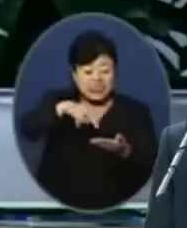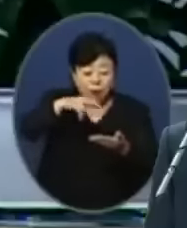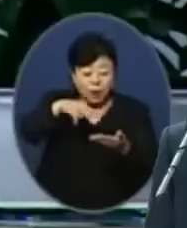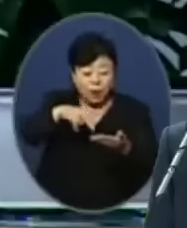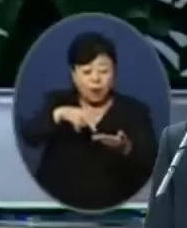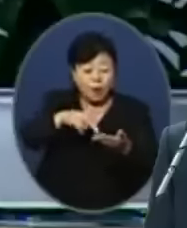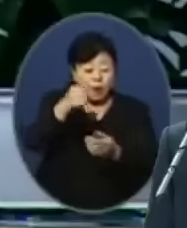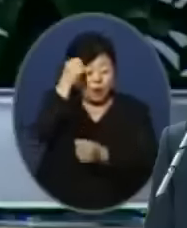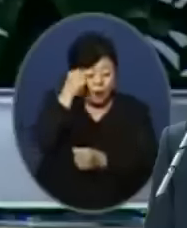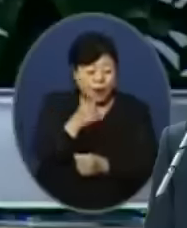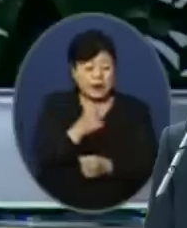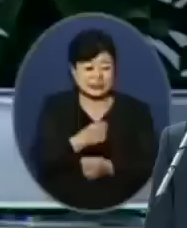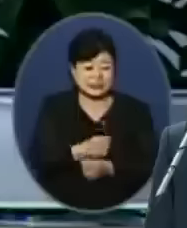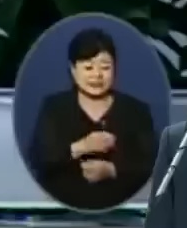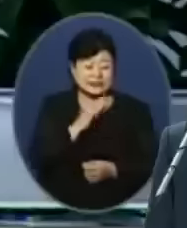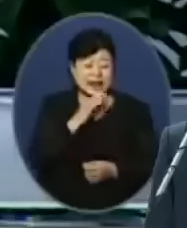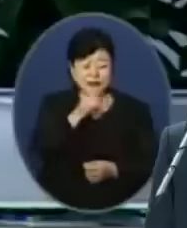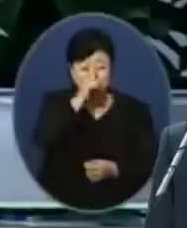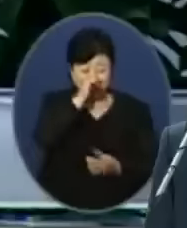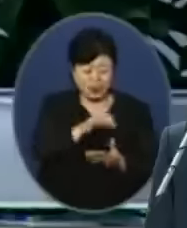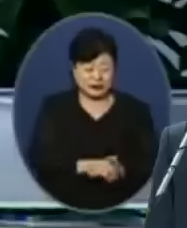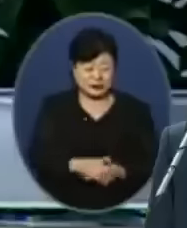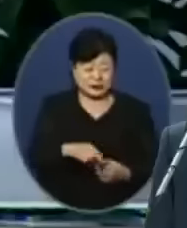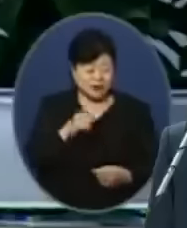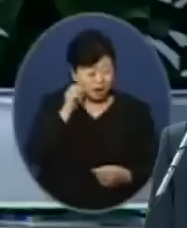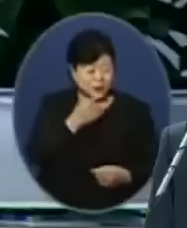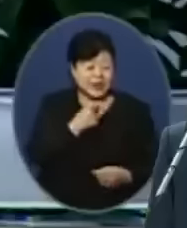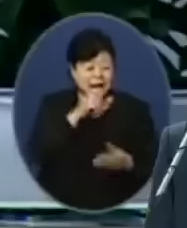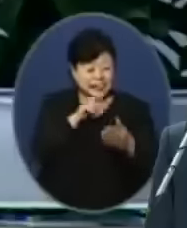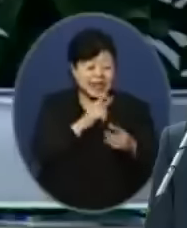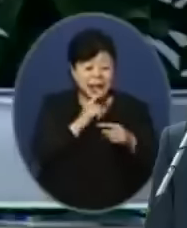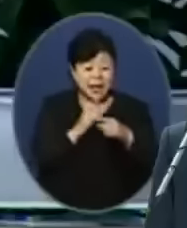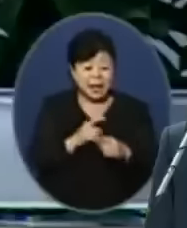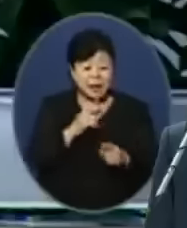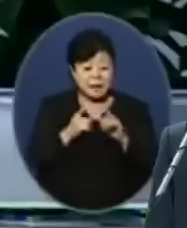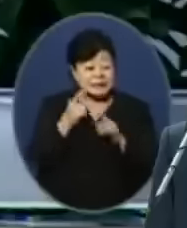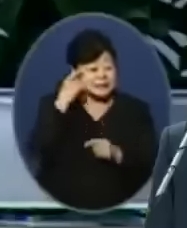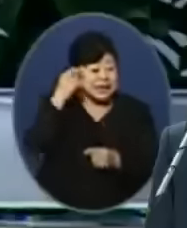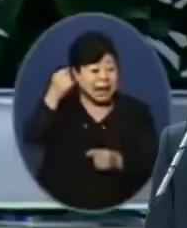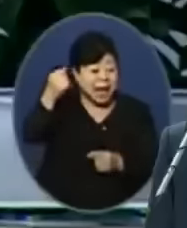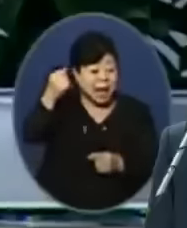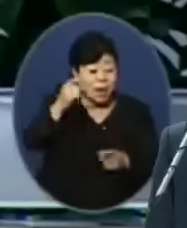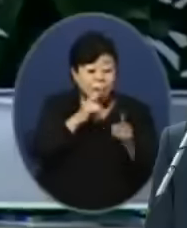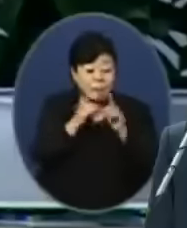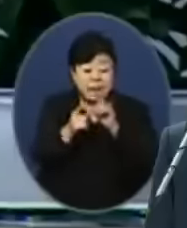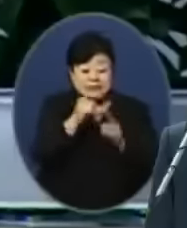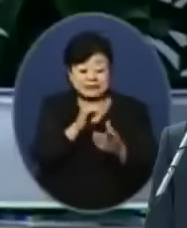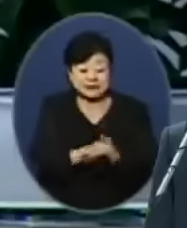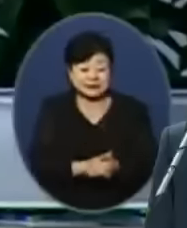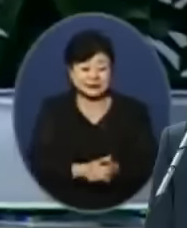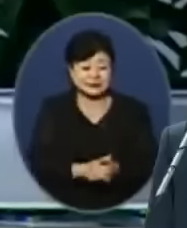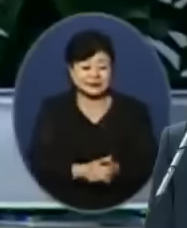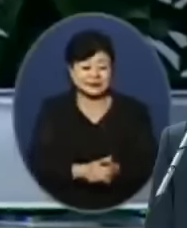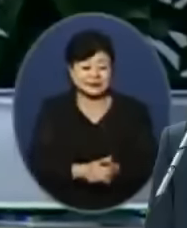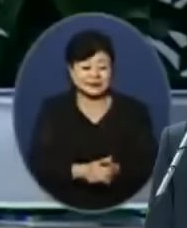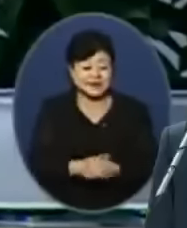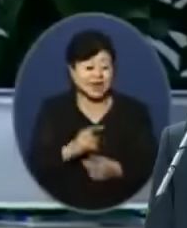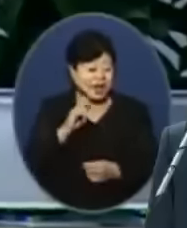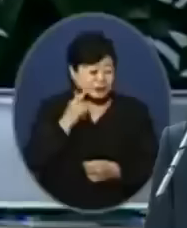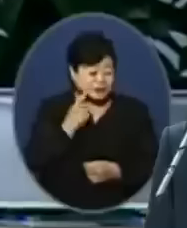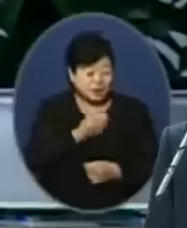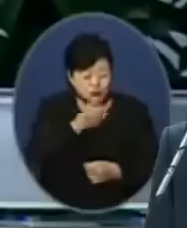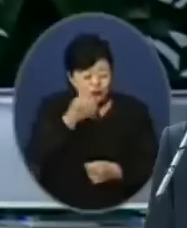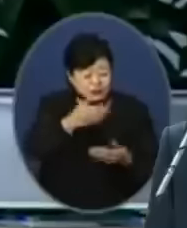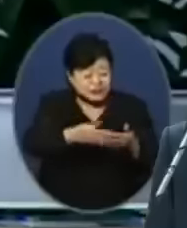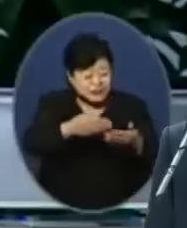읽고 외워놓는 것 참 좋습니다. 어려움을 당할 때 말씀을 생각하게 되면 말씀은 곧장 아름다운